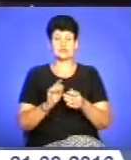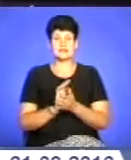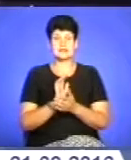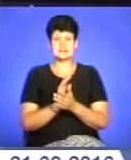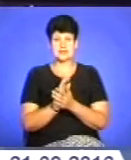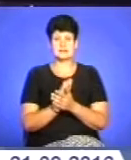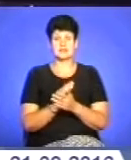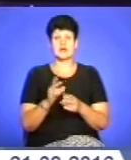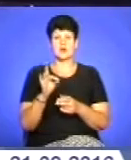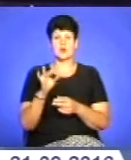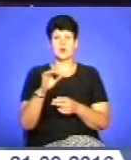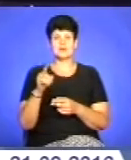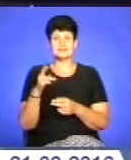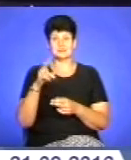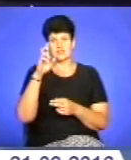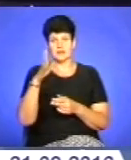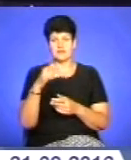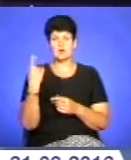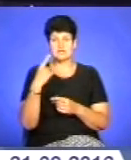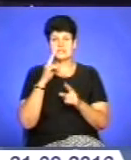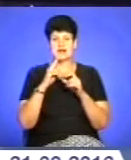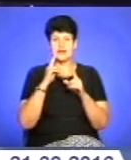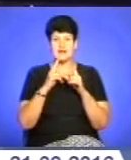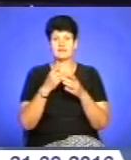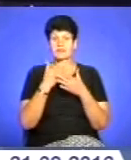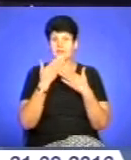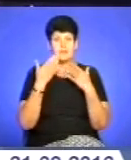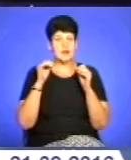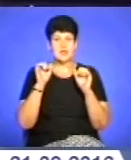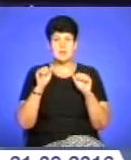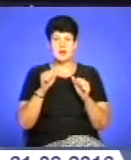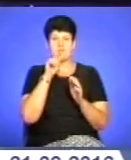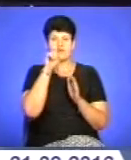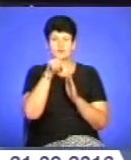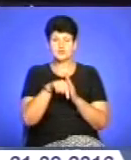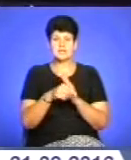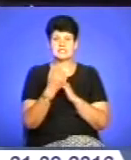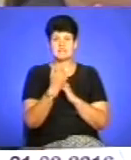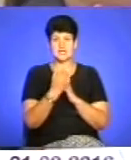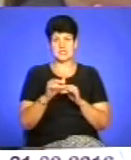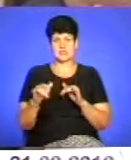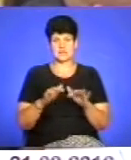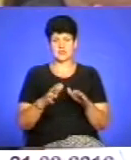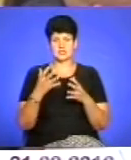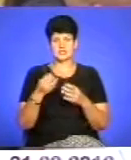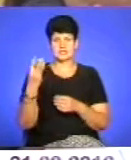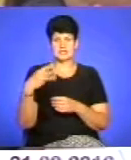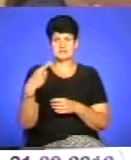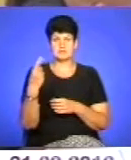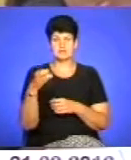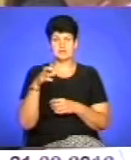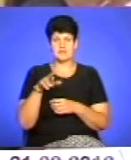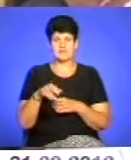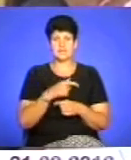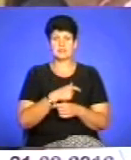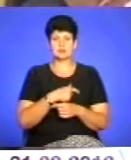процесі роздержавлення, і обласна рада вже начебто не має права втручатися у її діяльність. Ще 31 травня